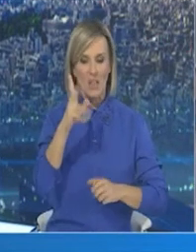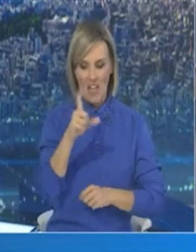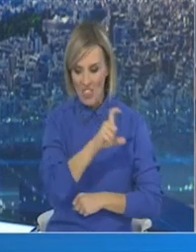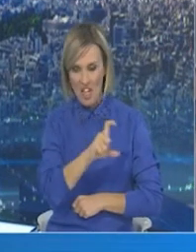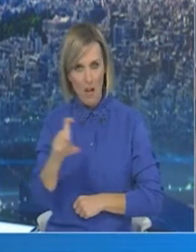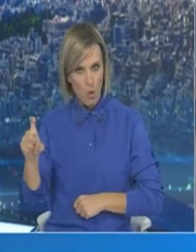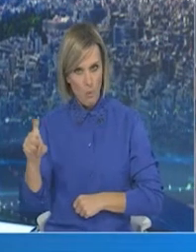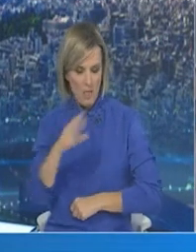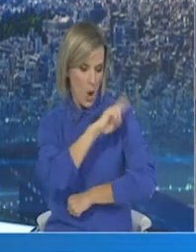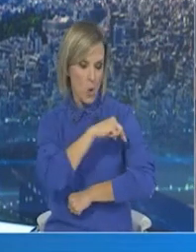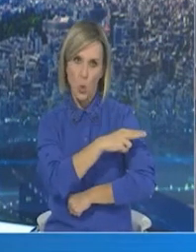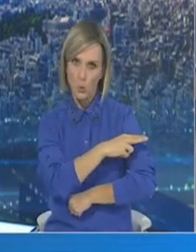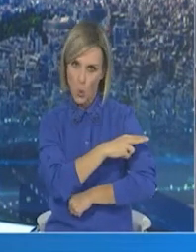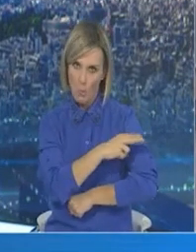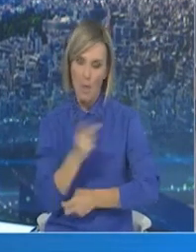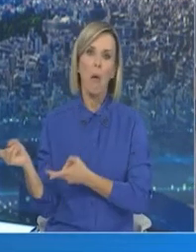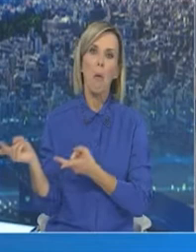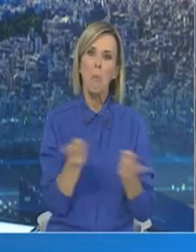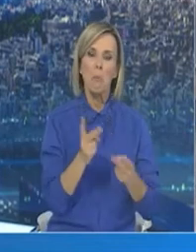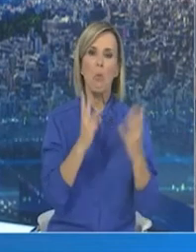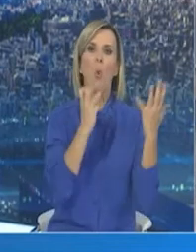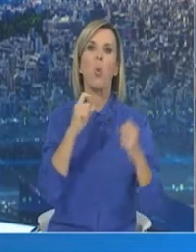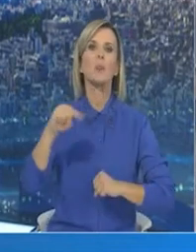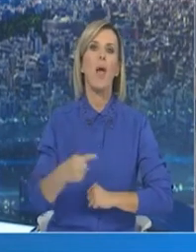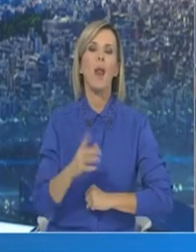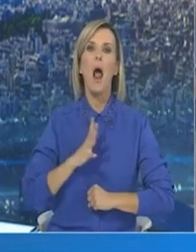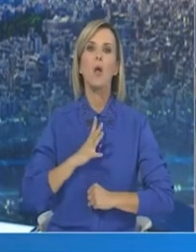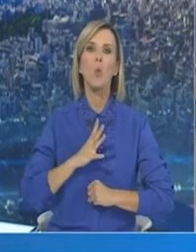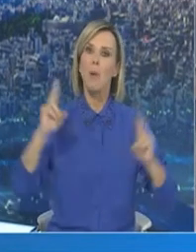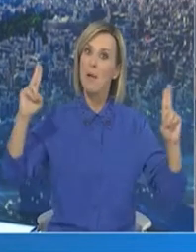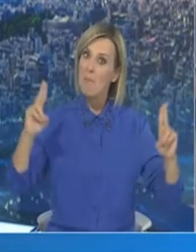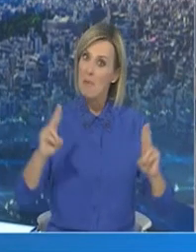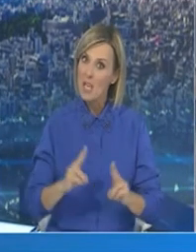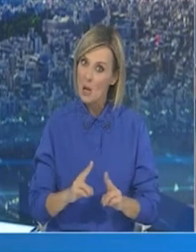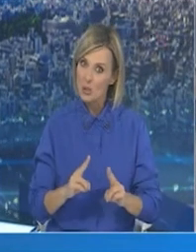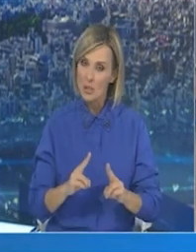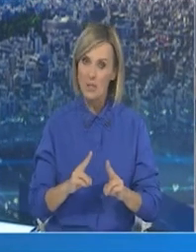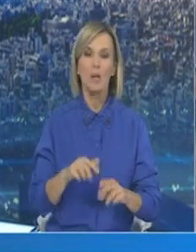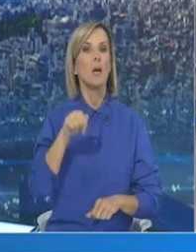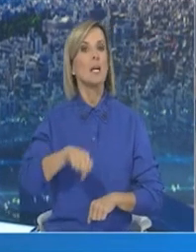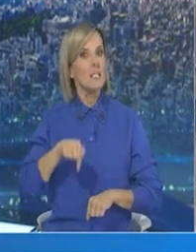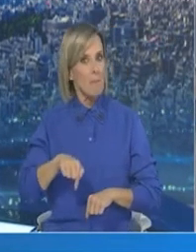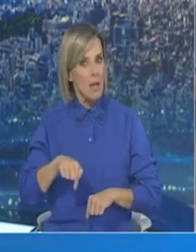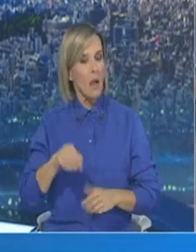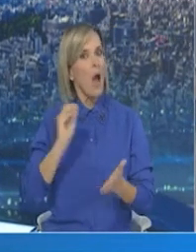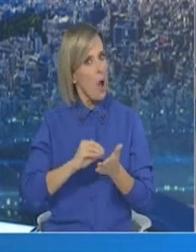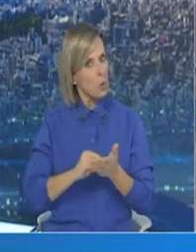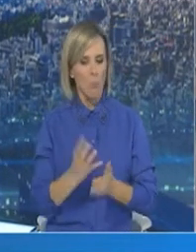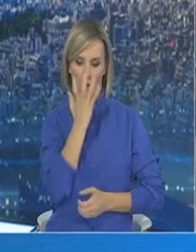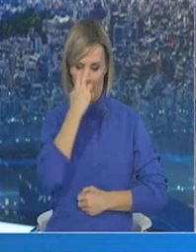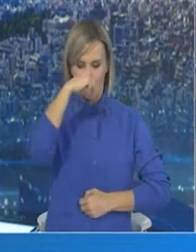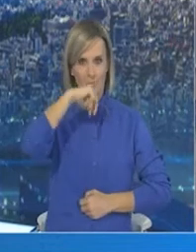όλη τη χώρα μειώθηκε σε 89 ασθενείς τη μέρα. Ο αριθμός των νέων ασθενών που χρήζουν διασωλήνωσης επίσης μειώνεται